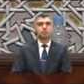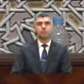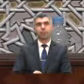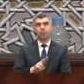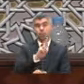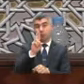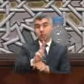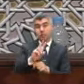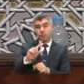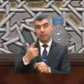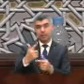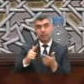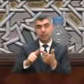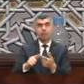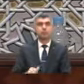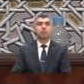المحترمة.